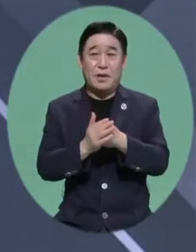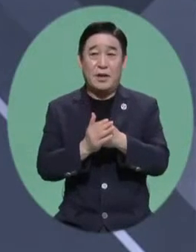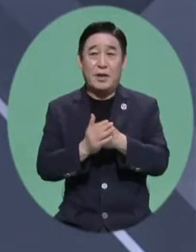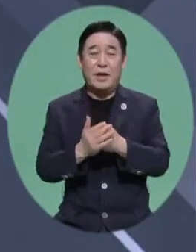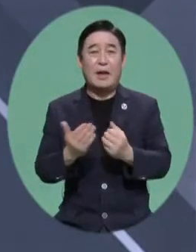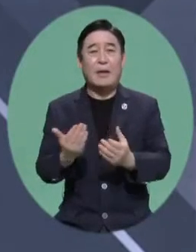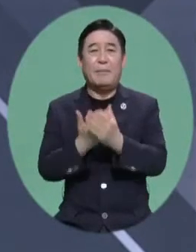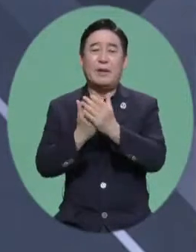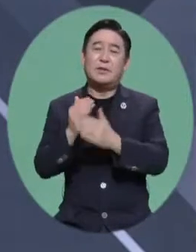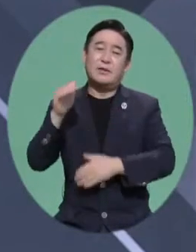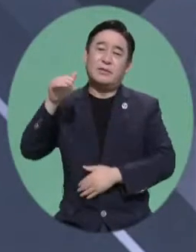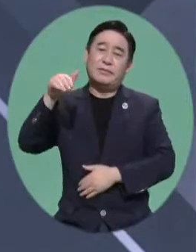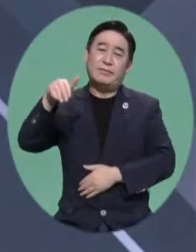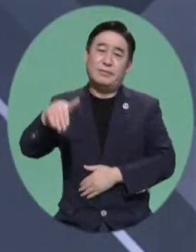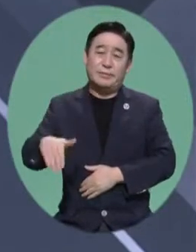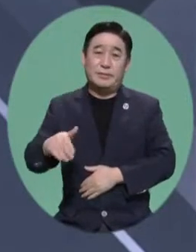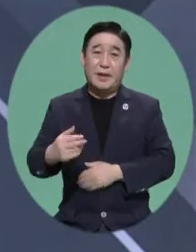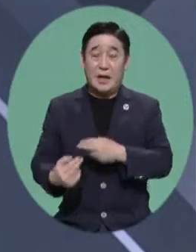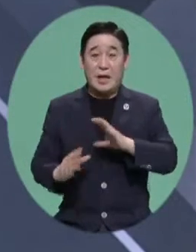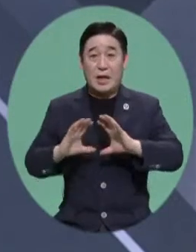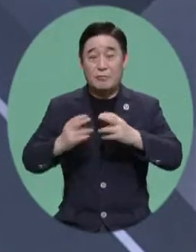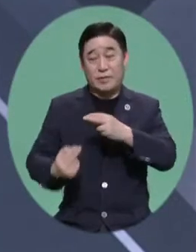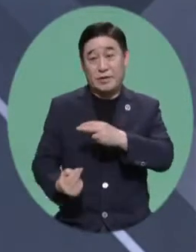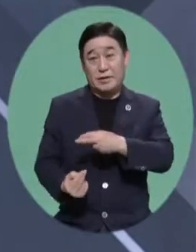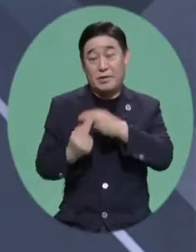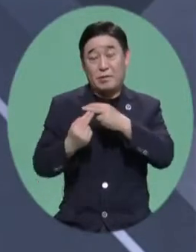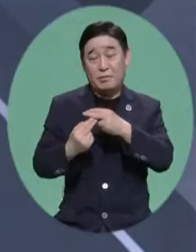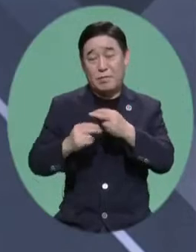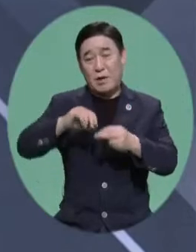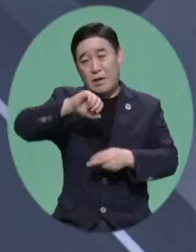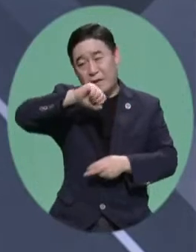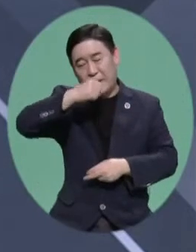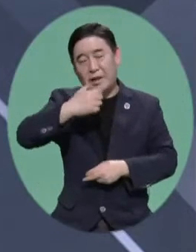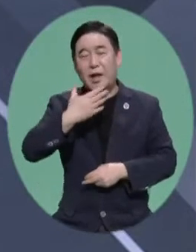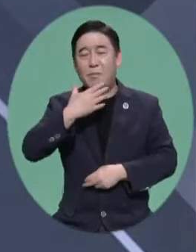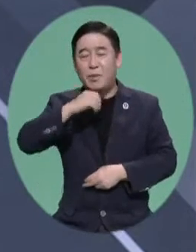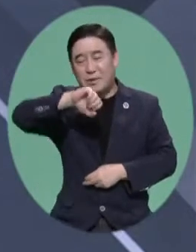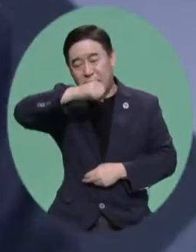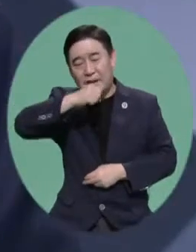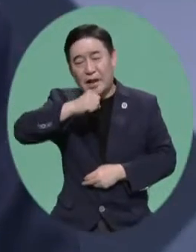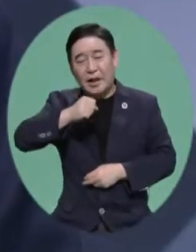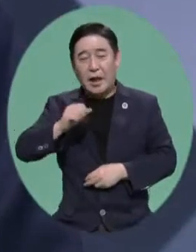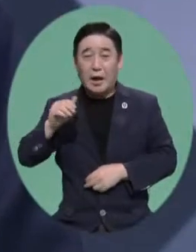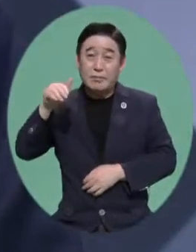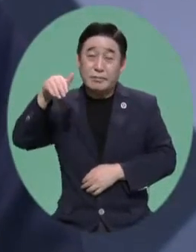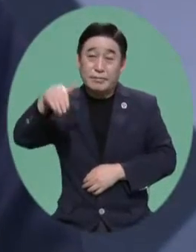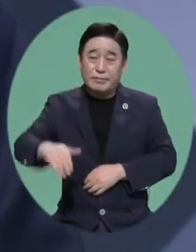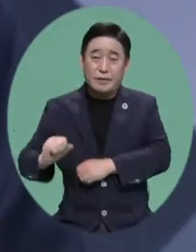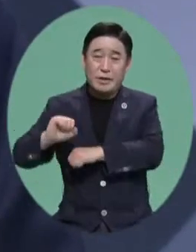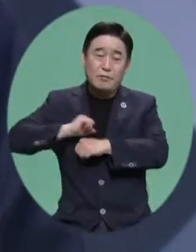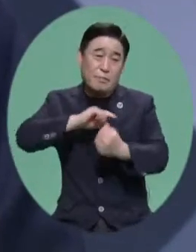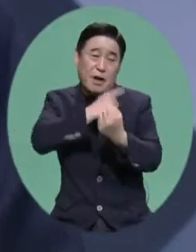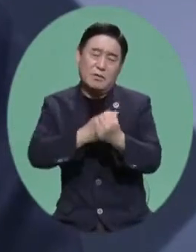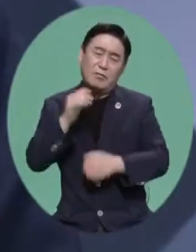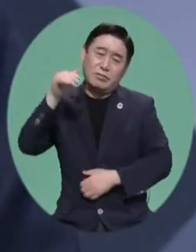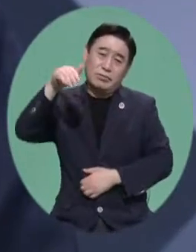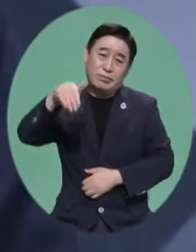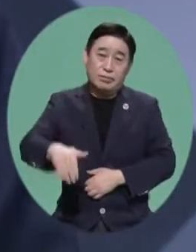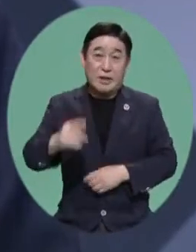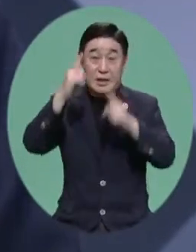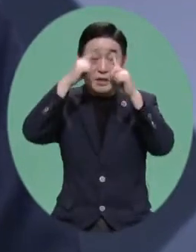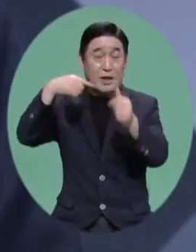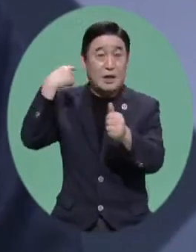저성장 또 연금 복지 재정이 악화되고 또 국방력 의 약화되고 아 대학